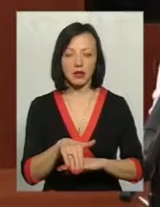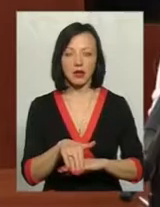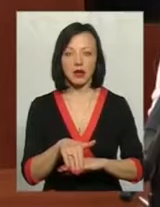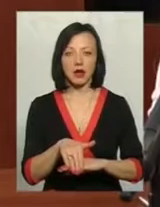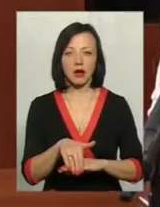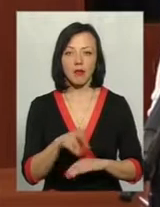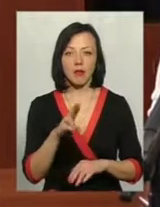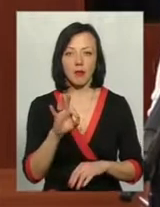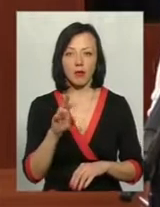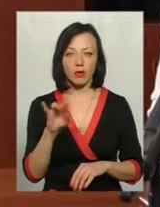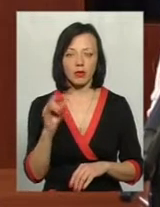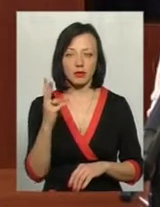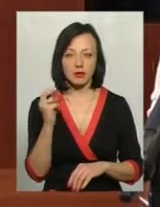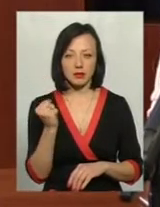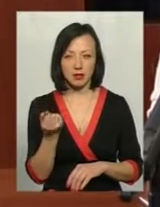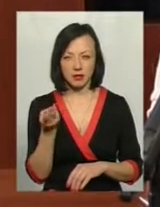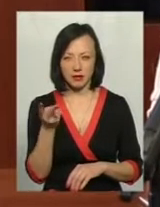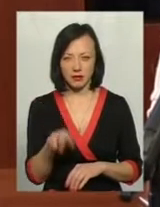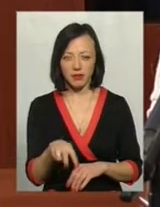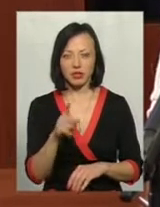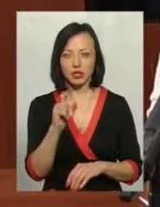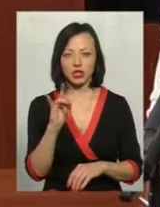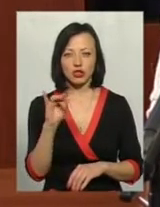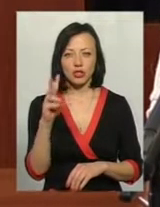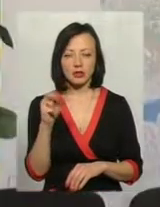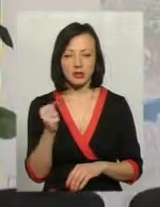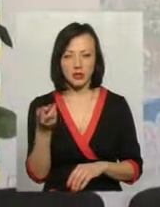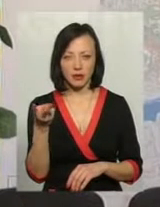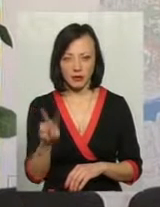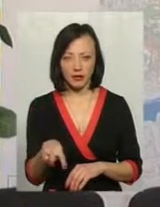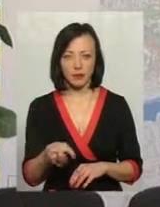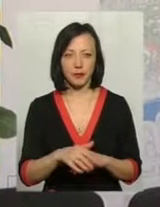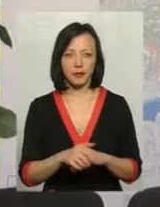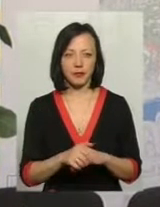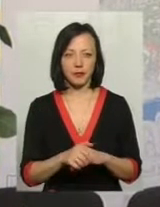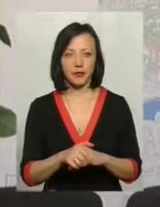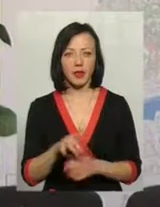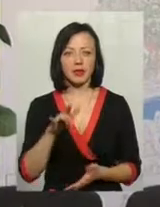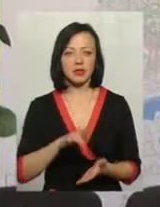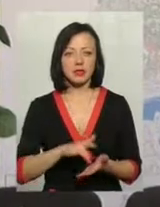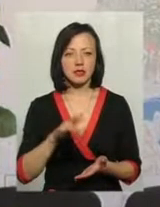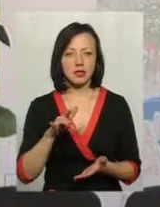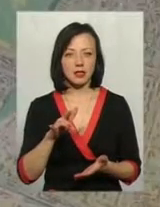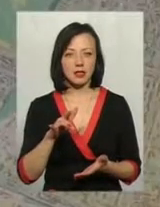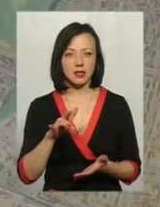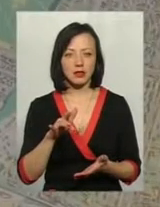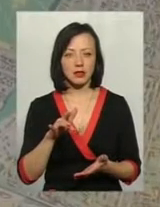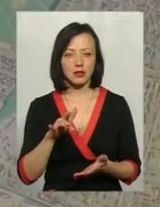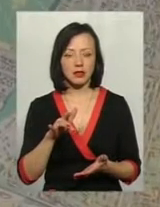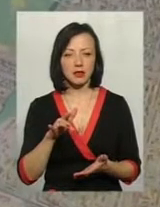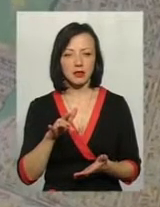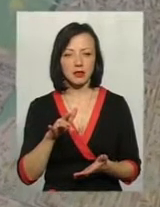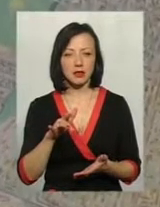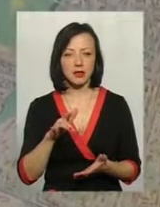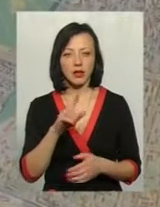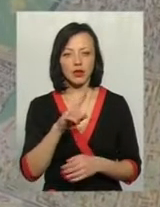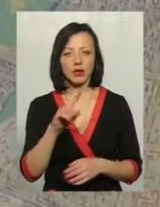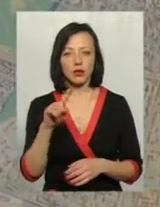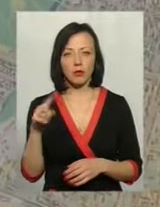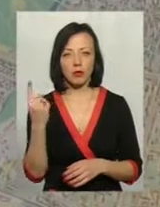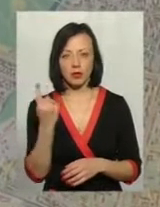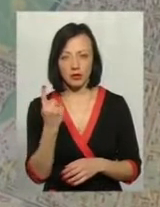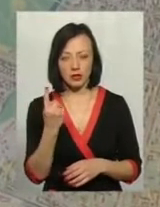на Подільській дві амбулаторії, на Зарічанській дві амбулаторії. Центр ПМСД номер 1,